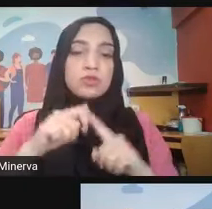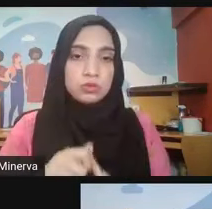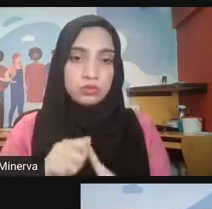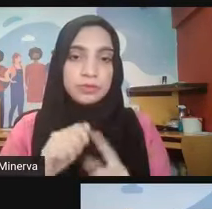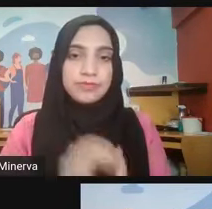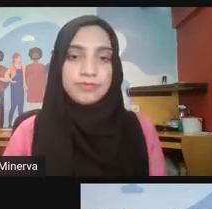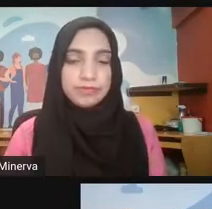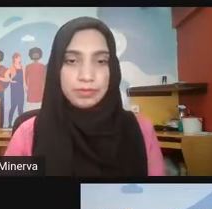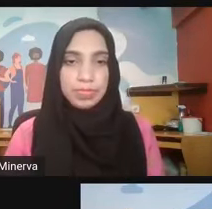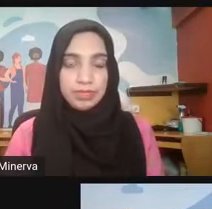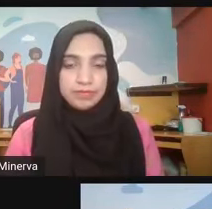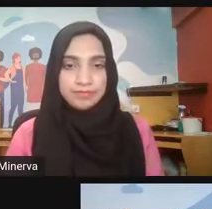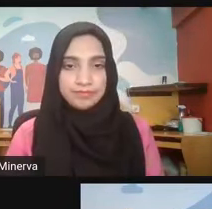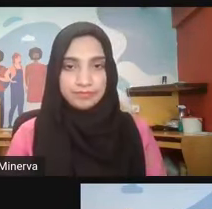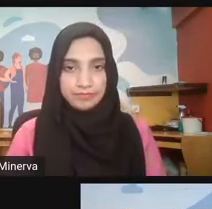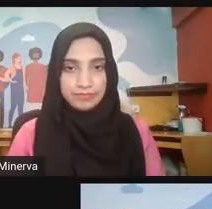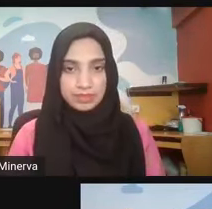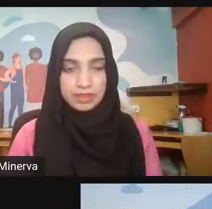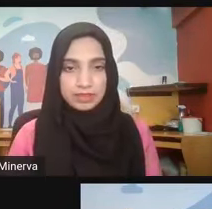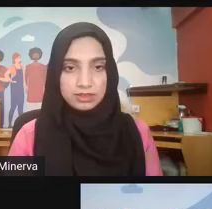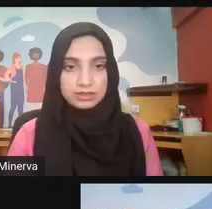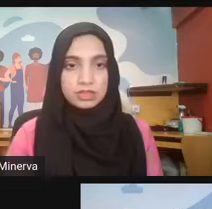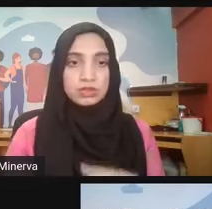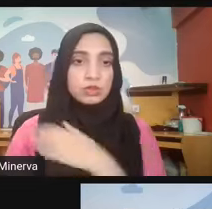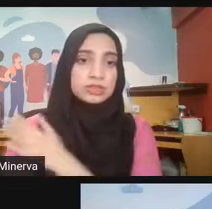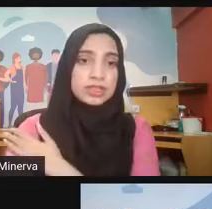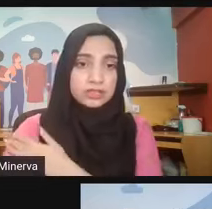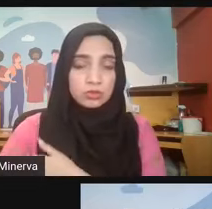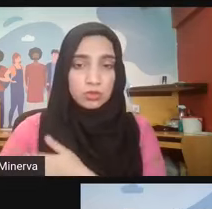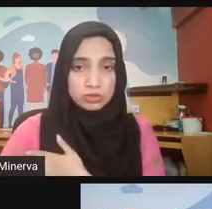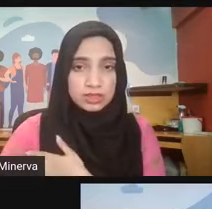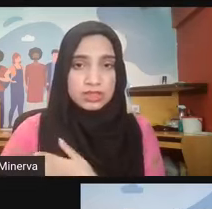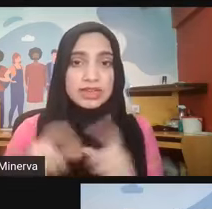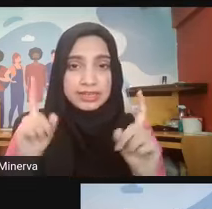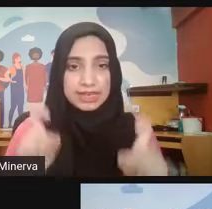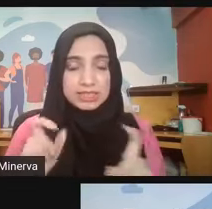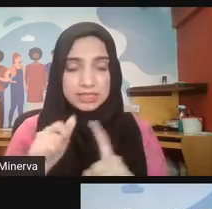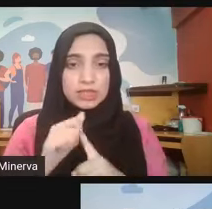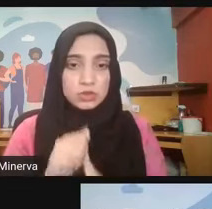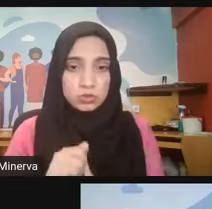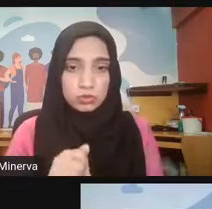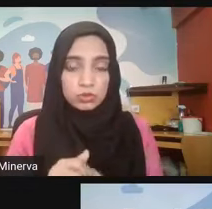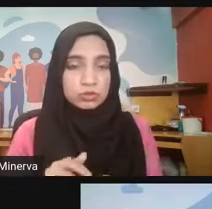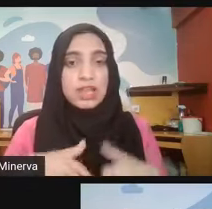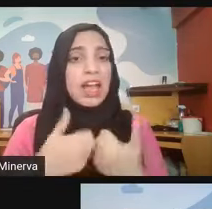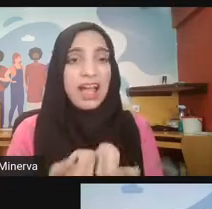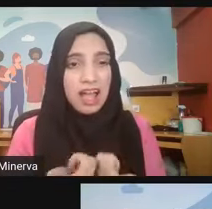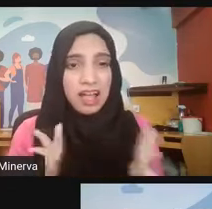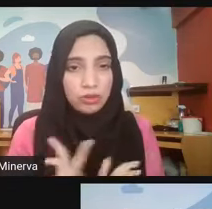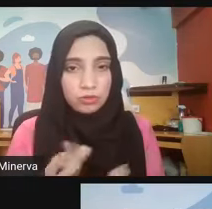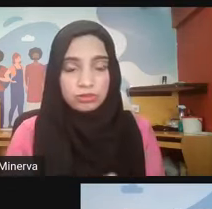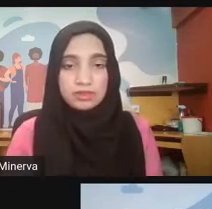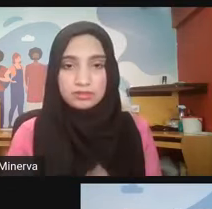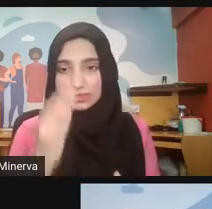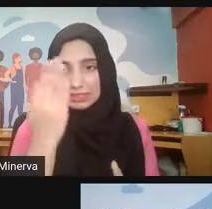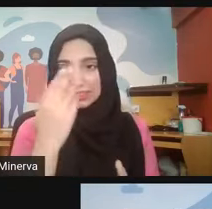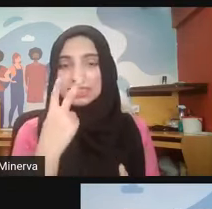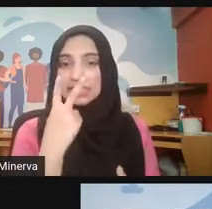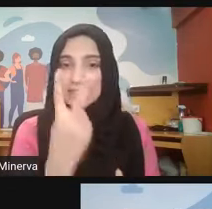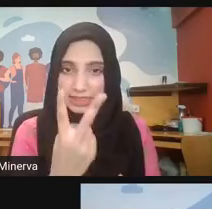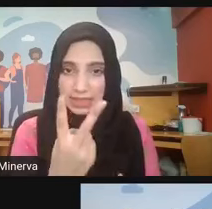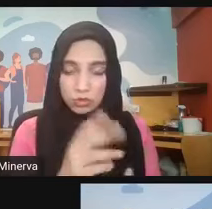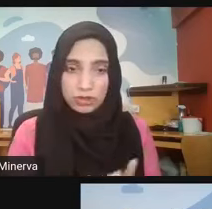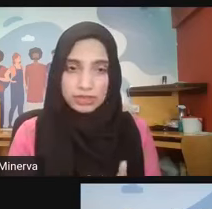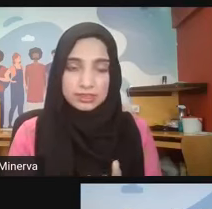हमारे underarm में. So you have to examine your underarm as well. उसके लिए आप क्या करेंगी कि जब आप mirror के सामने खड़ी हुई थी, आप turn